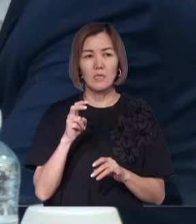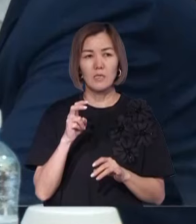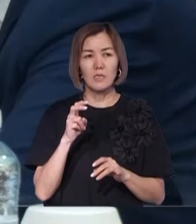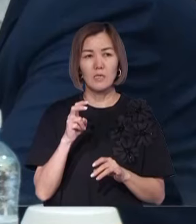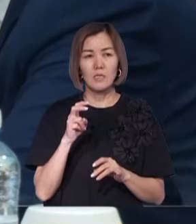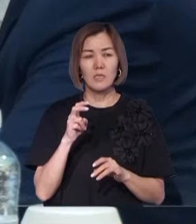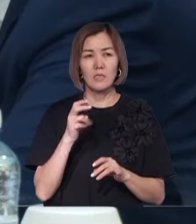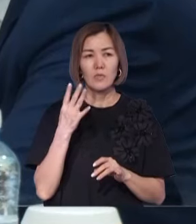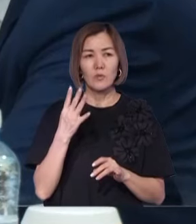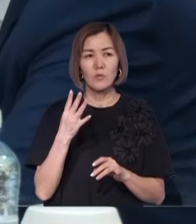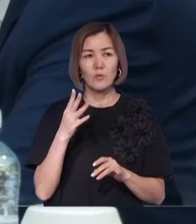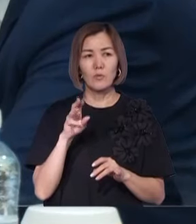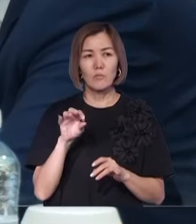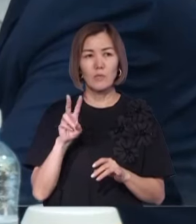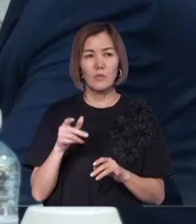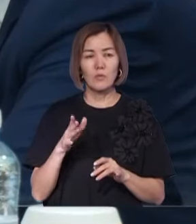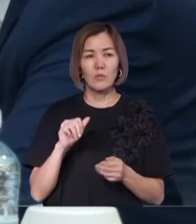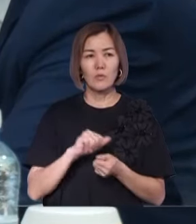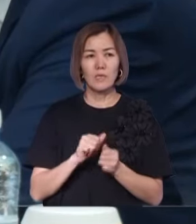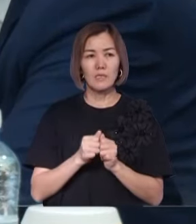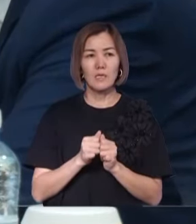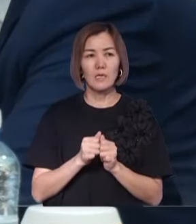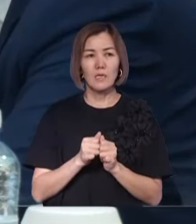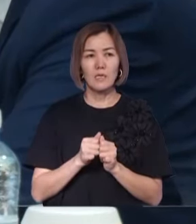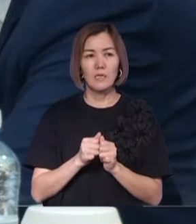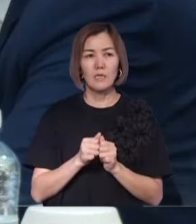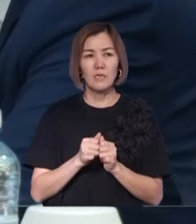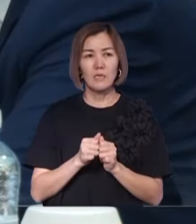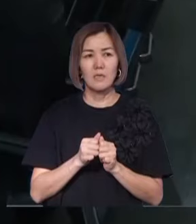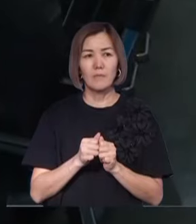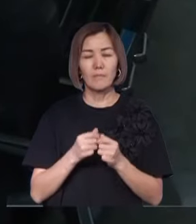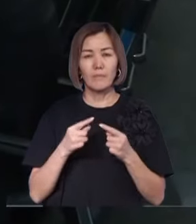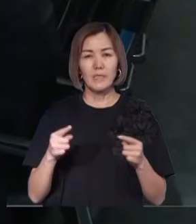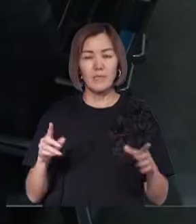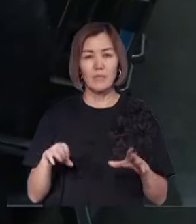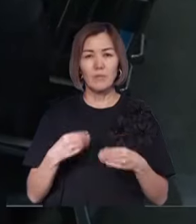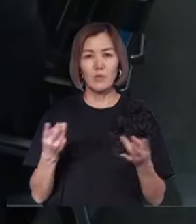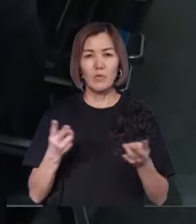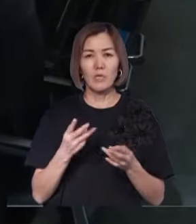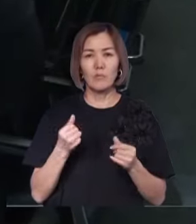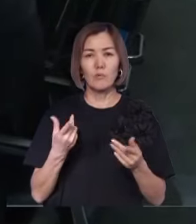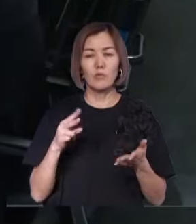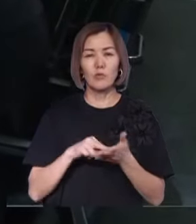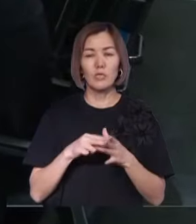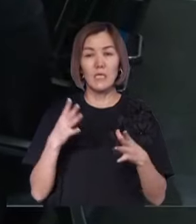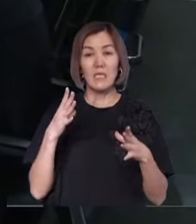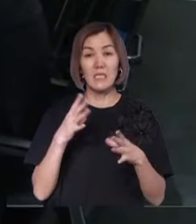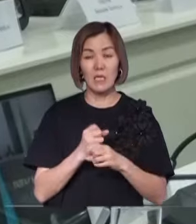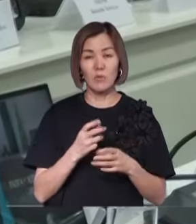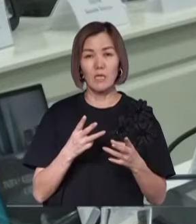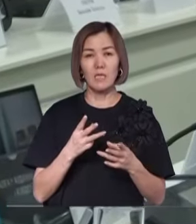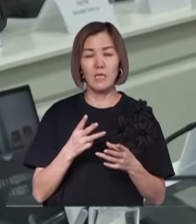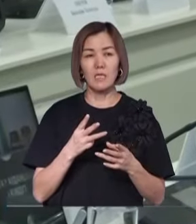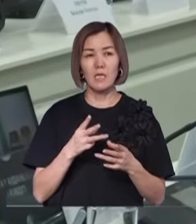204 миллион теңге тасқа неге береміз? Одан басқа нәрсе бар ғой береді. Бюджетті қысқартуға келгенде аудан депутаттары